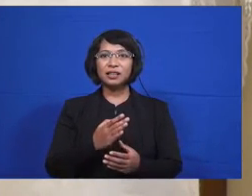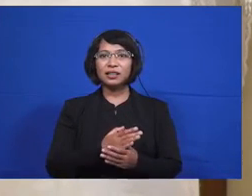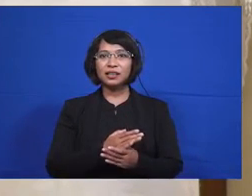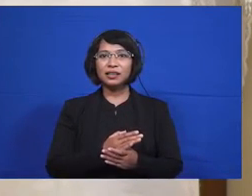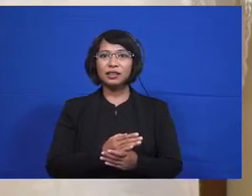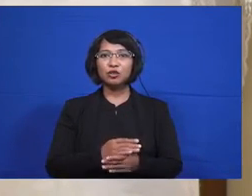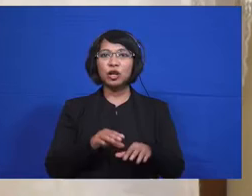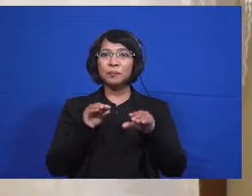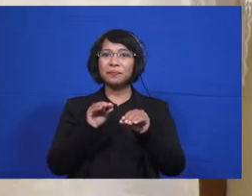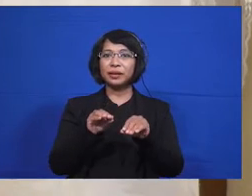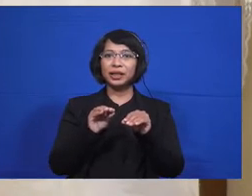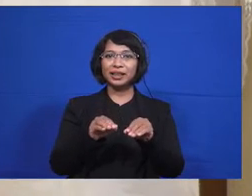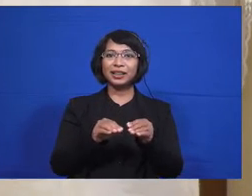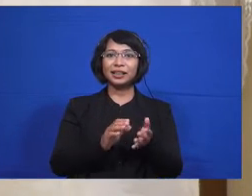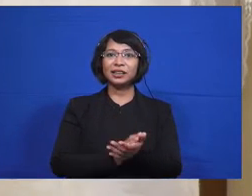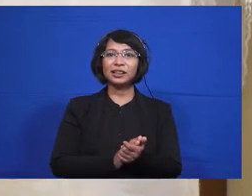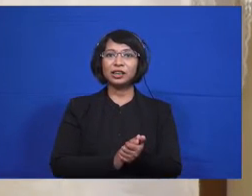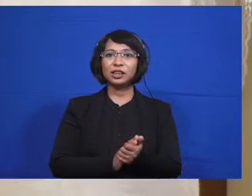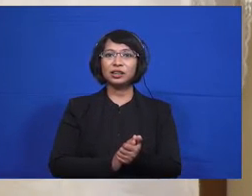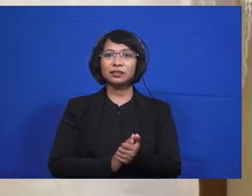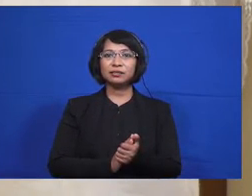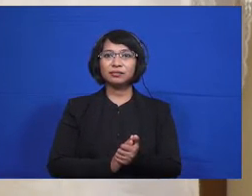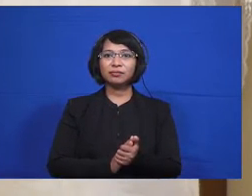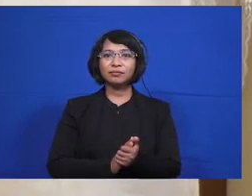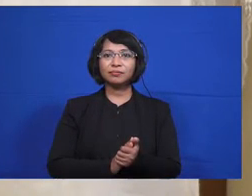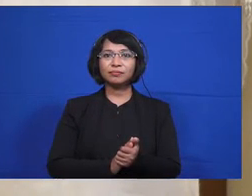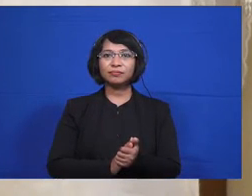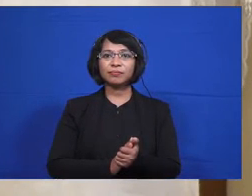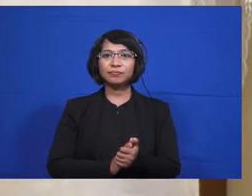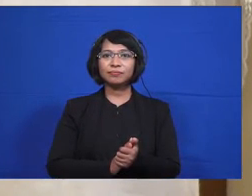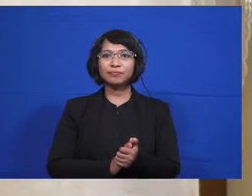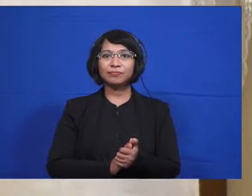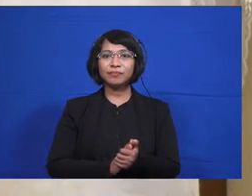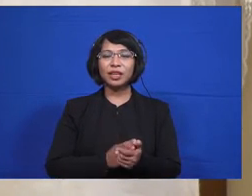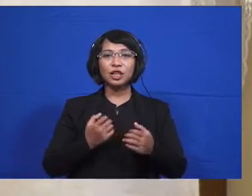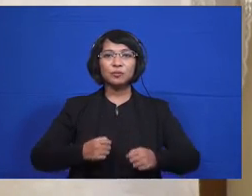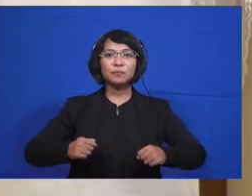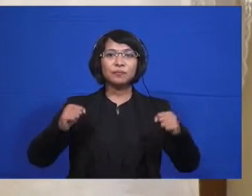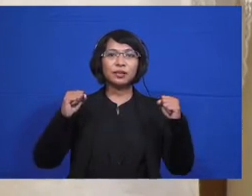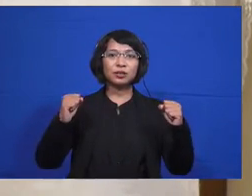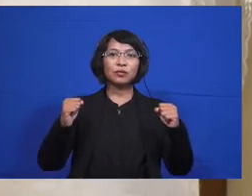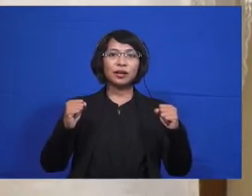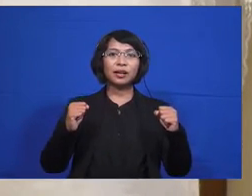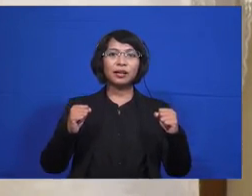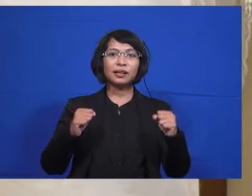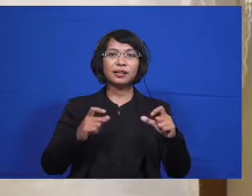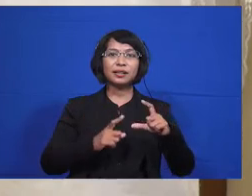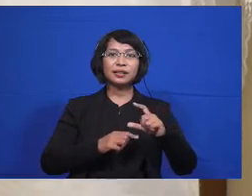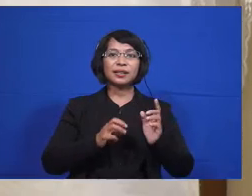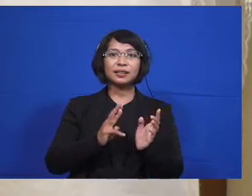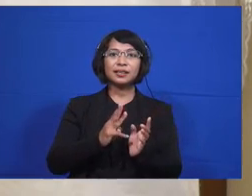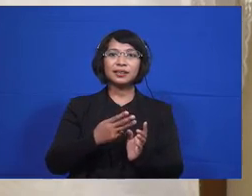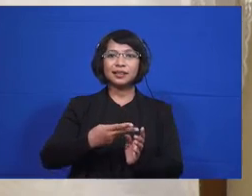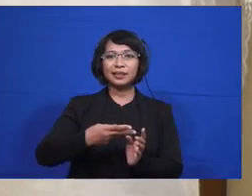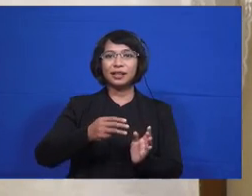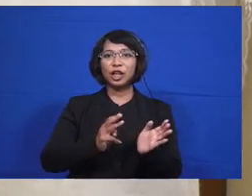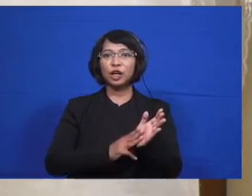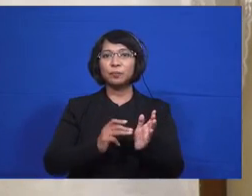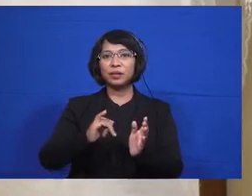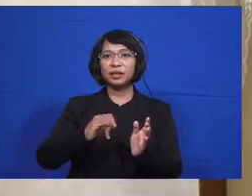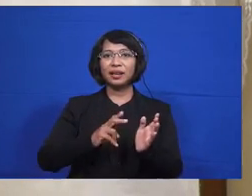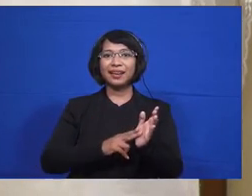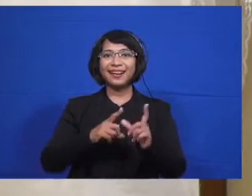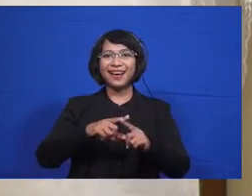mendidik dan mengarahkan, menegur maupun meneguhkan kami sebagai seminaris, frater